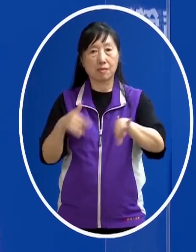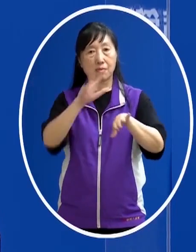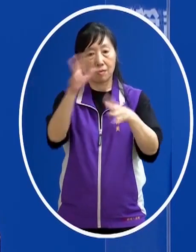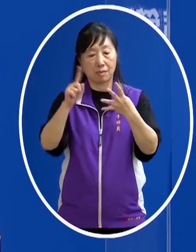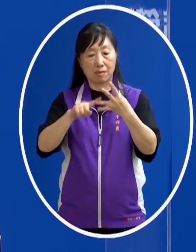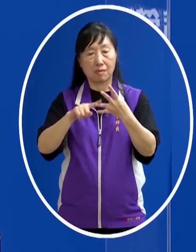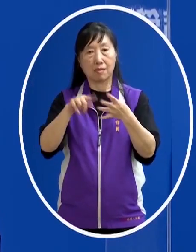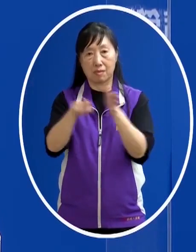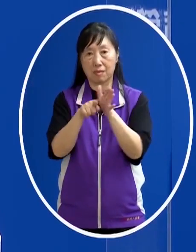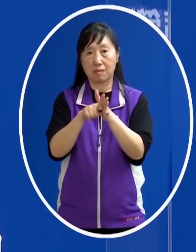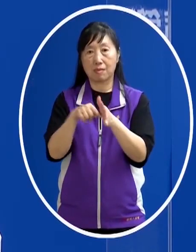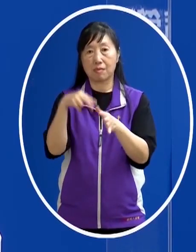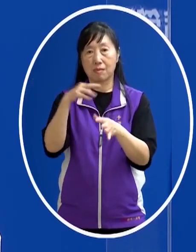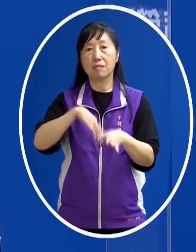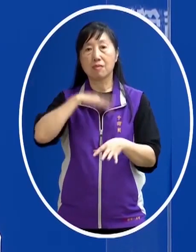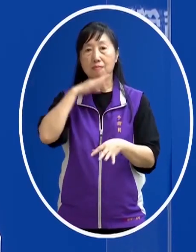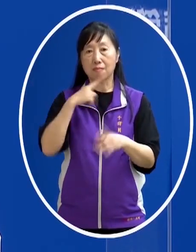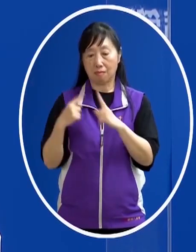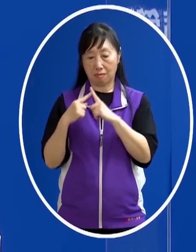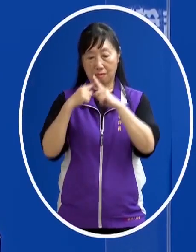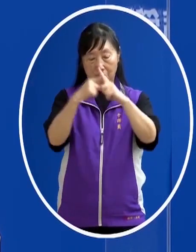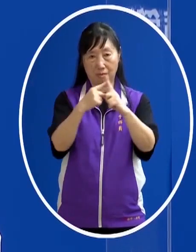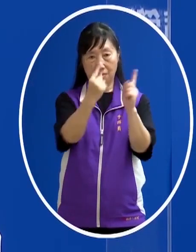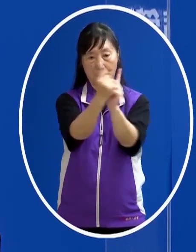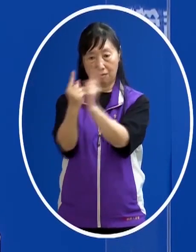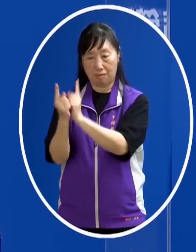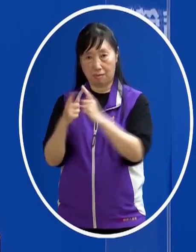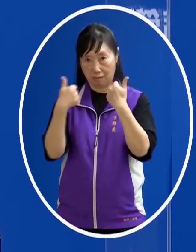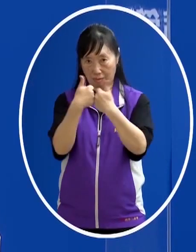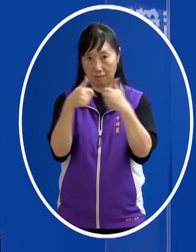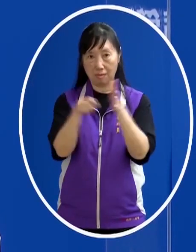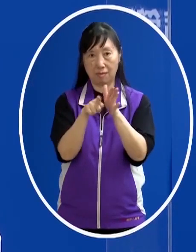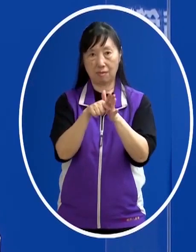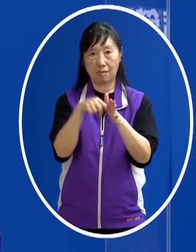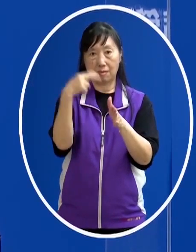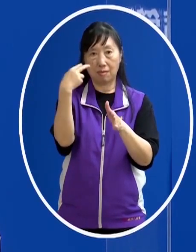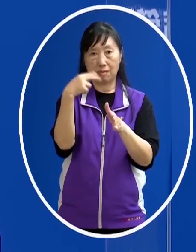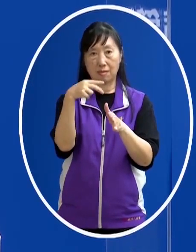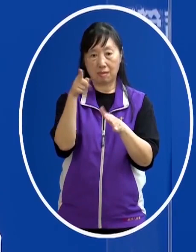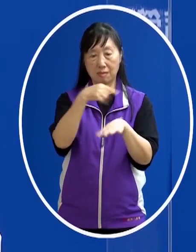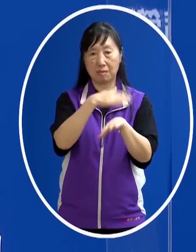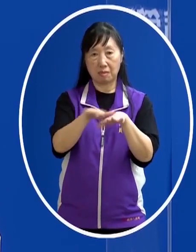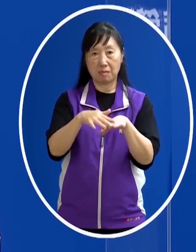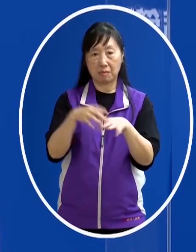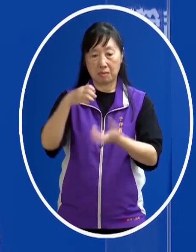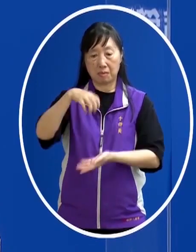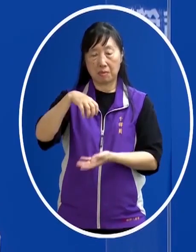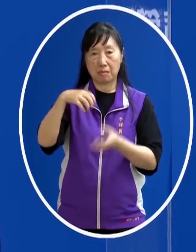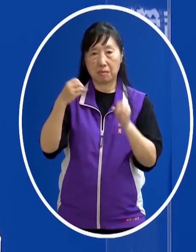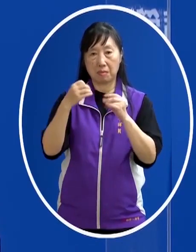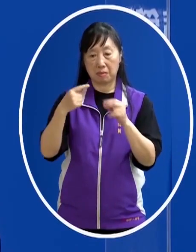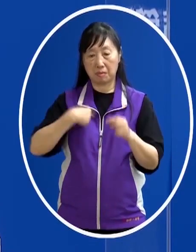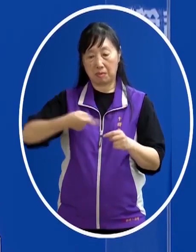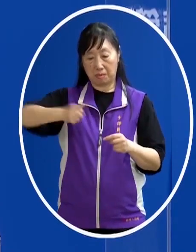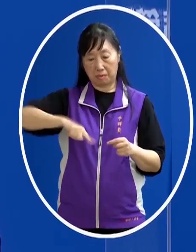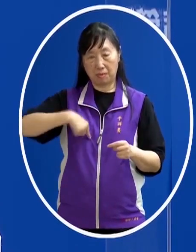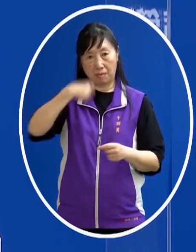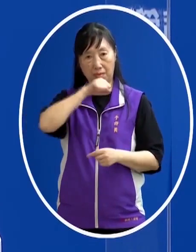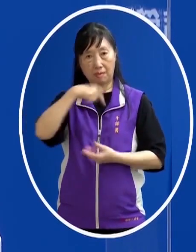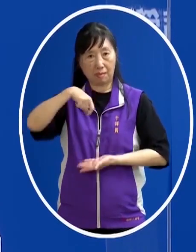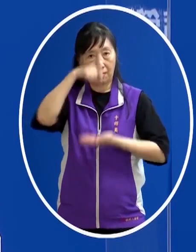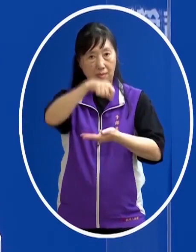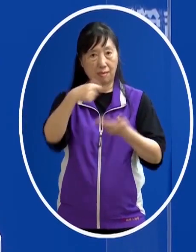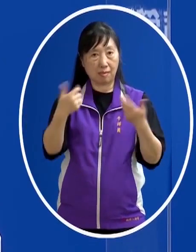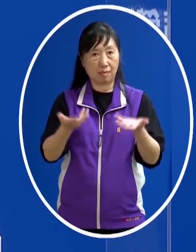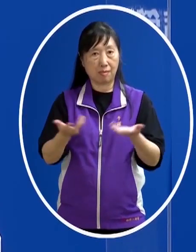进行实体会议的时候才会再讨论到我们的这个案子所以说这一次的那个